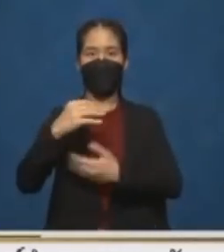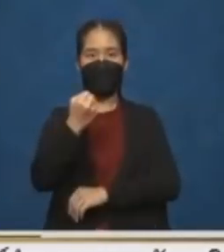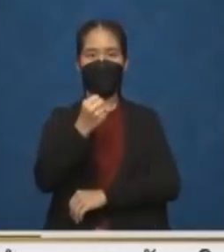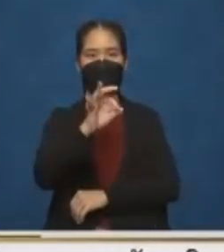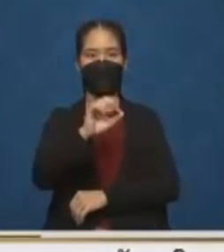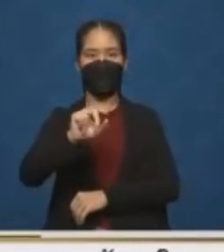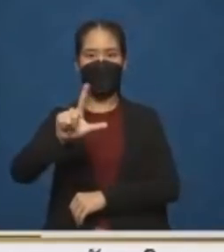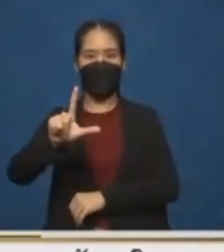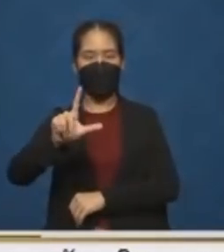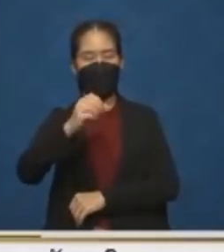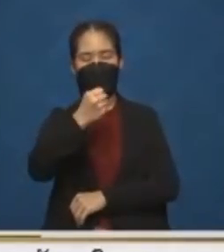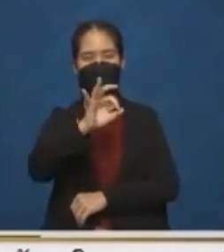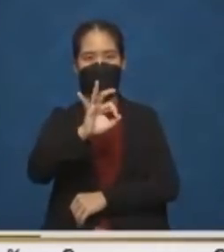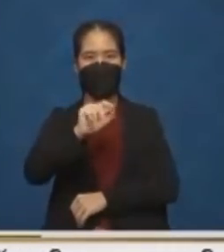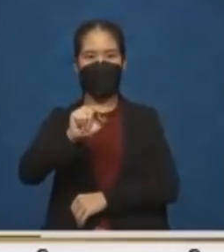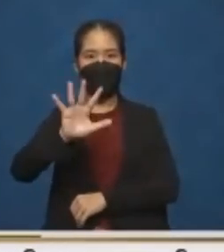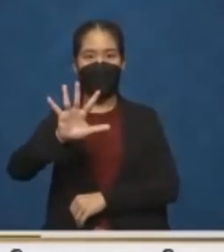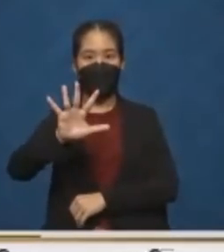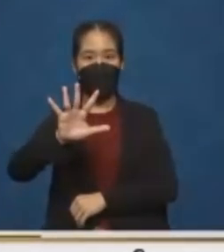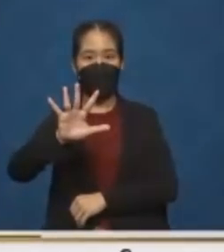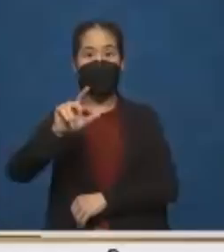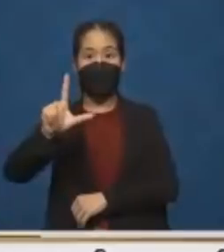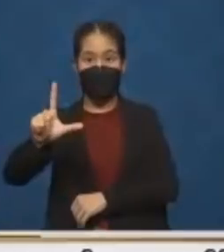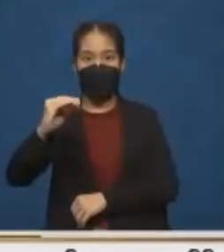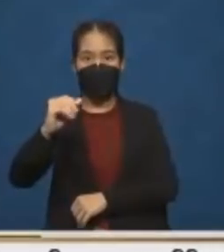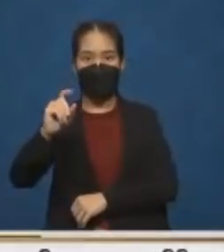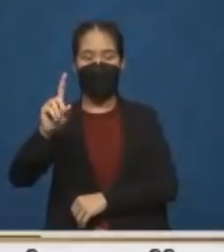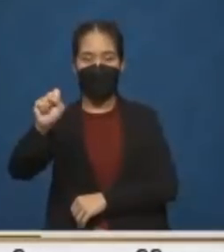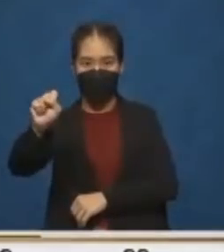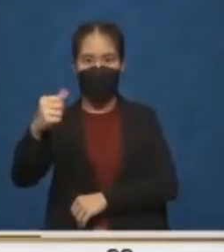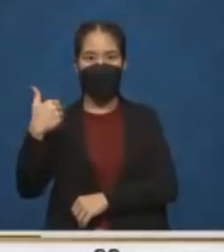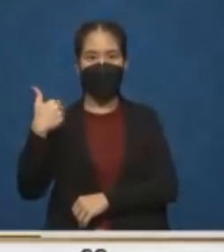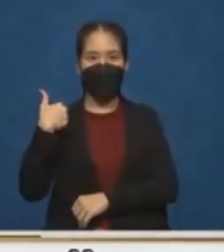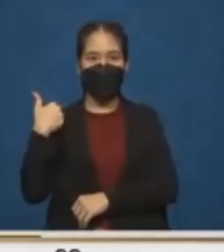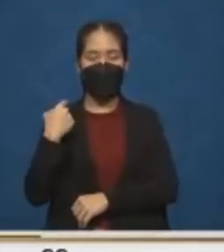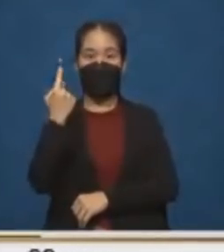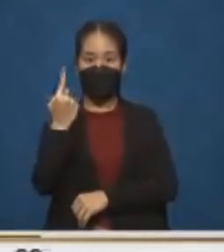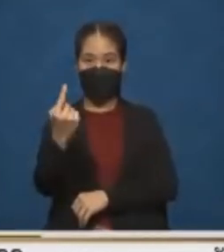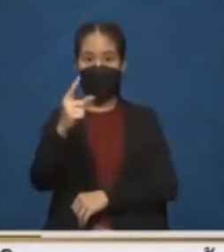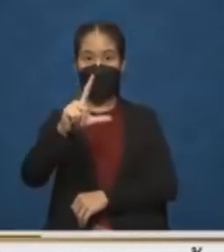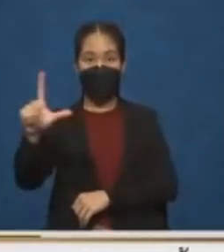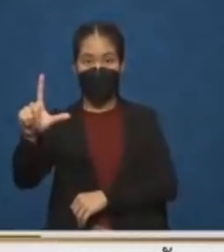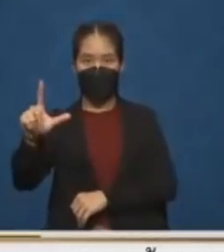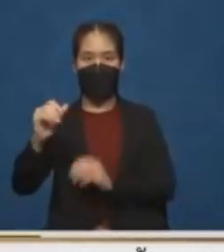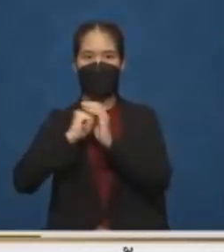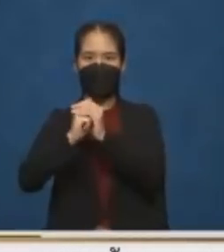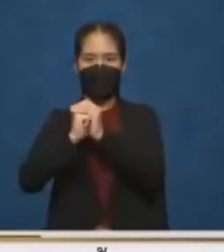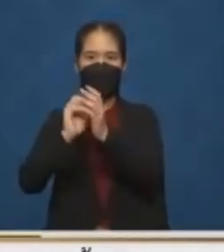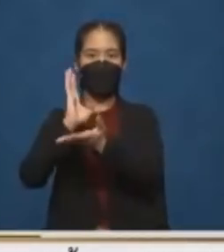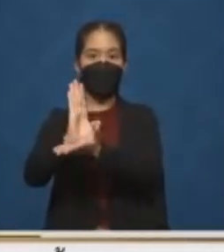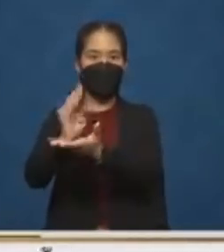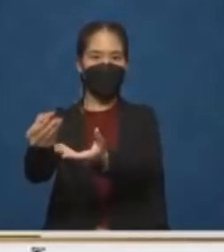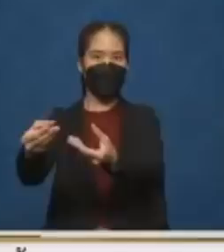5 ลานโดสใน 19.5 ล้โดสนั้มี 1 ลานโดสที่ทางการจีนนั้บริจากให้จำนว